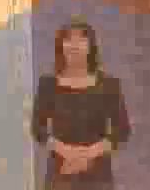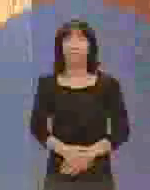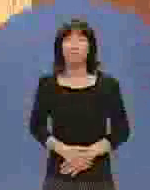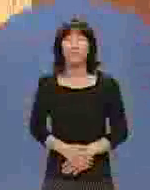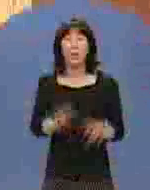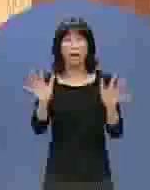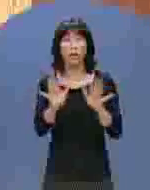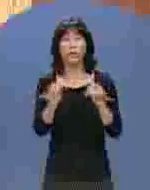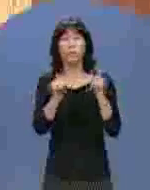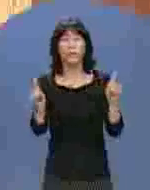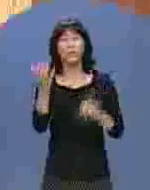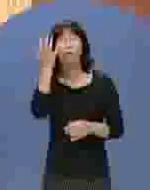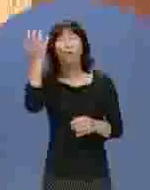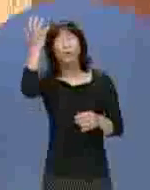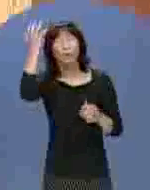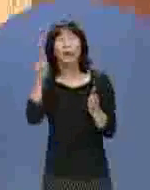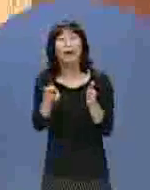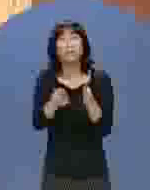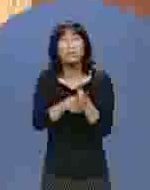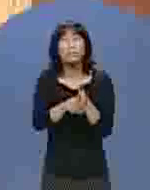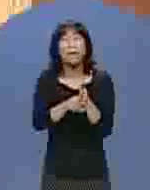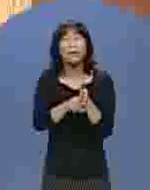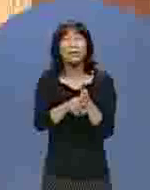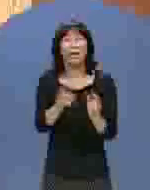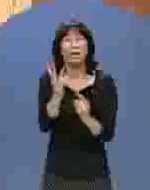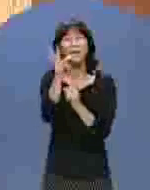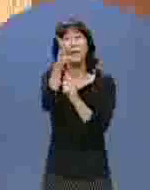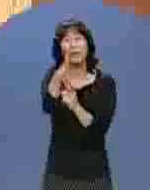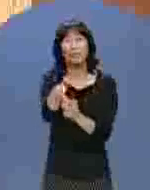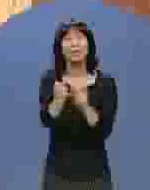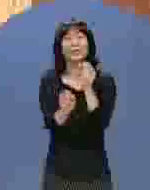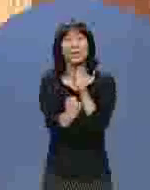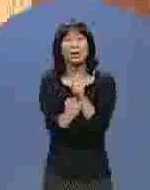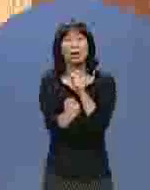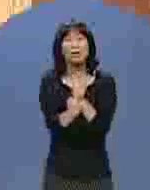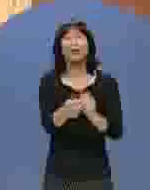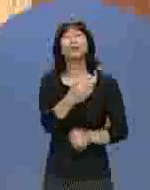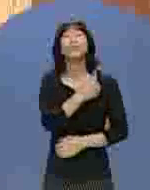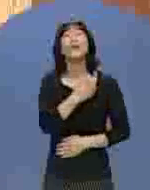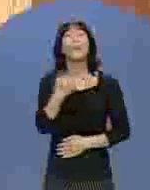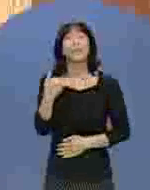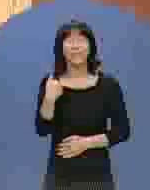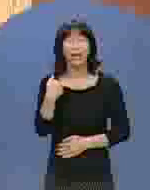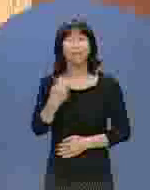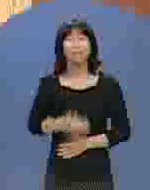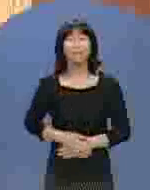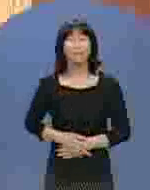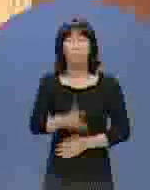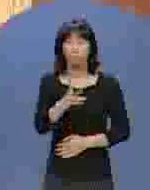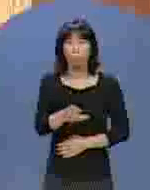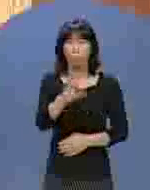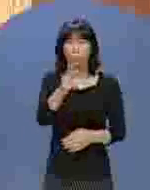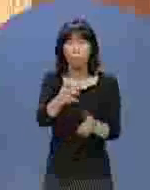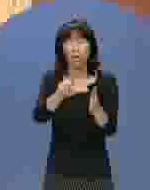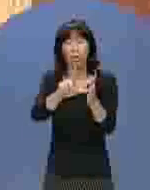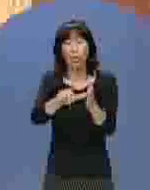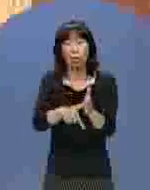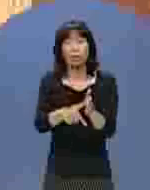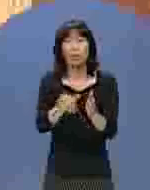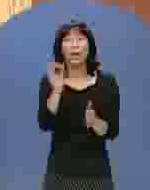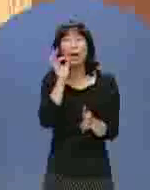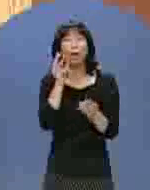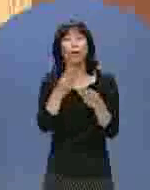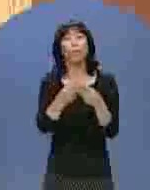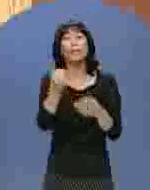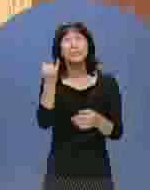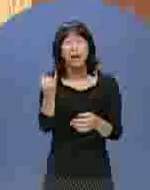子どもたちの夢が詰まった七夕飾りが出来上がっていましたね。ハサミで切る作業では米田さんから